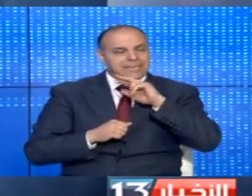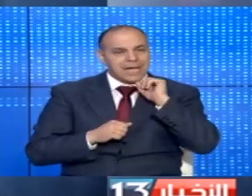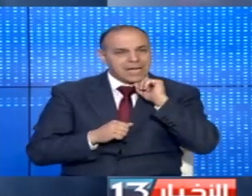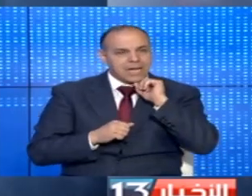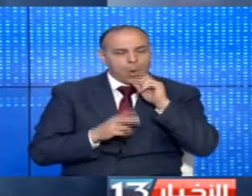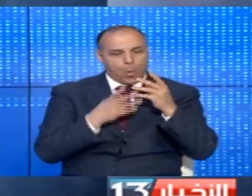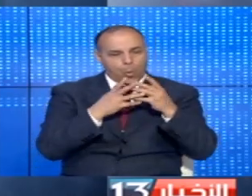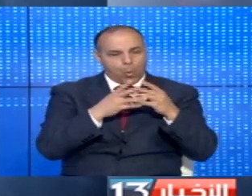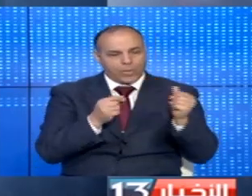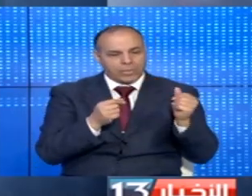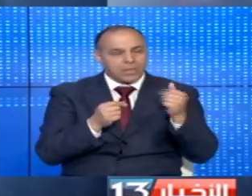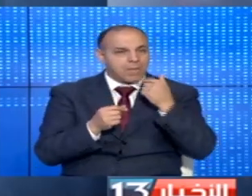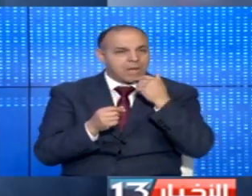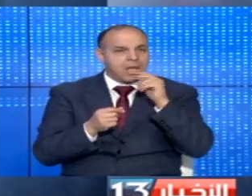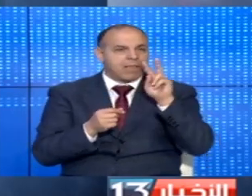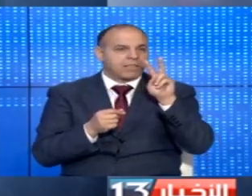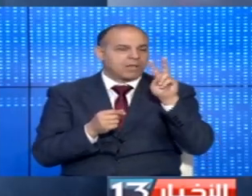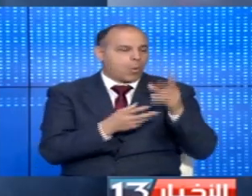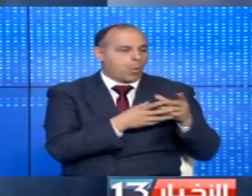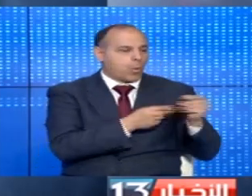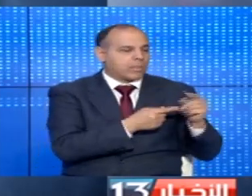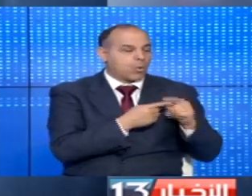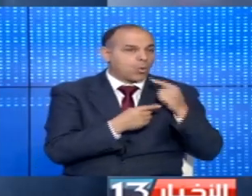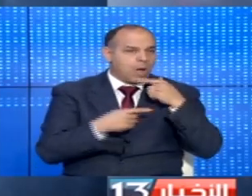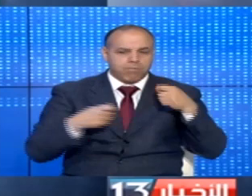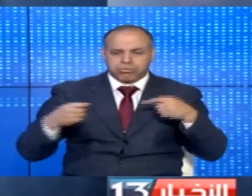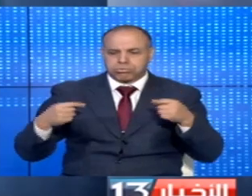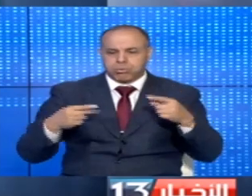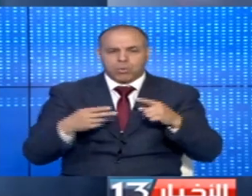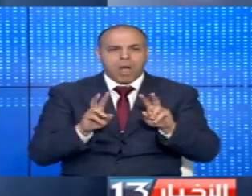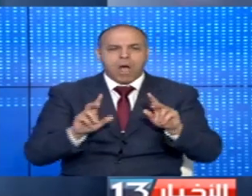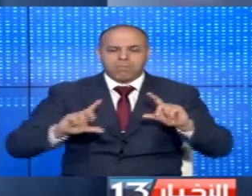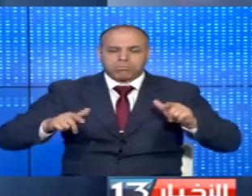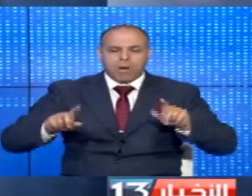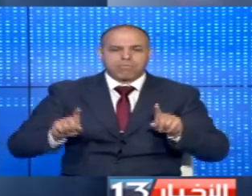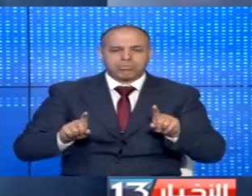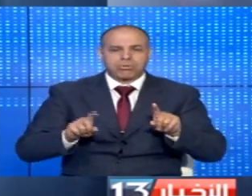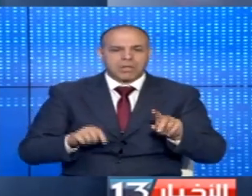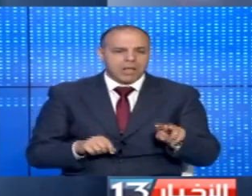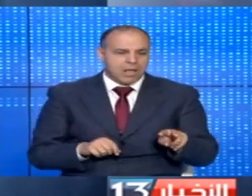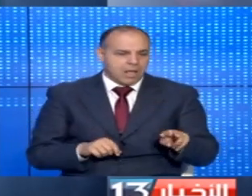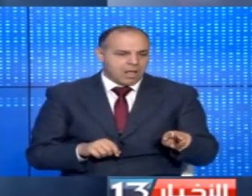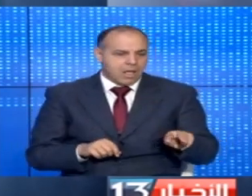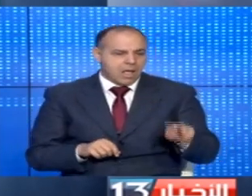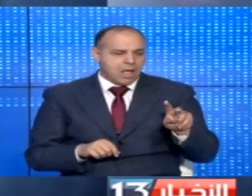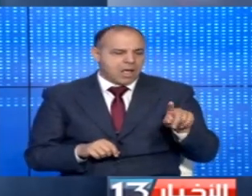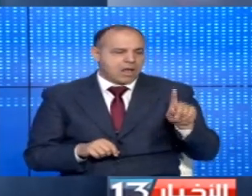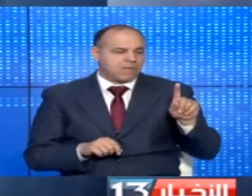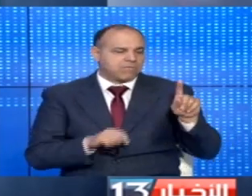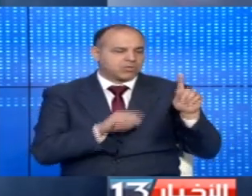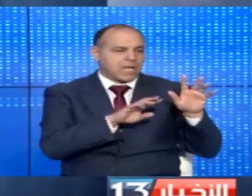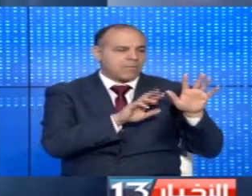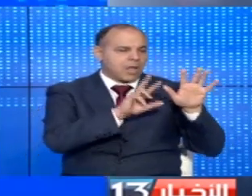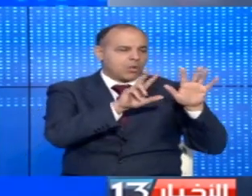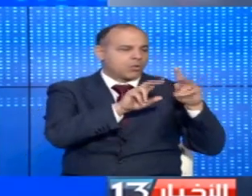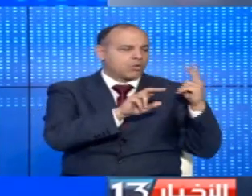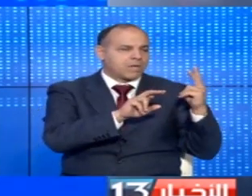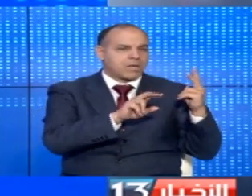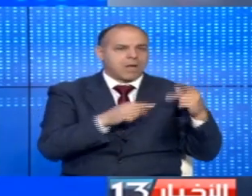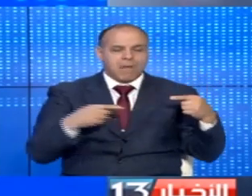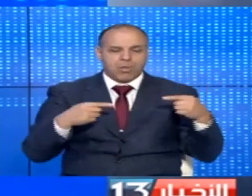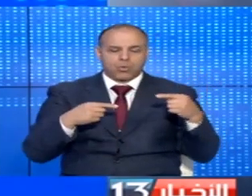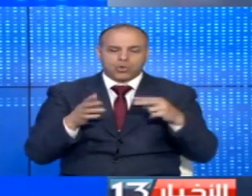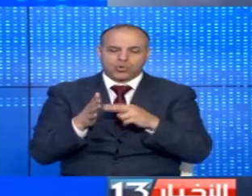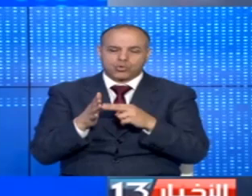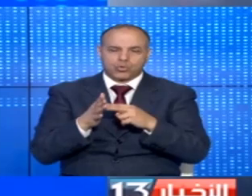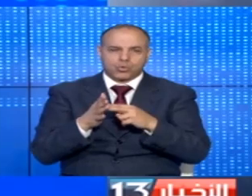اختفائه مع اثنين اخرين بعد معركه بالدبابات سنه اثنتين وثمانين وتسعمائه والف مع القوات السوريه